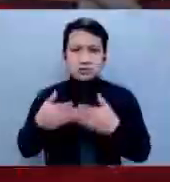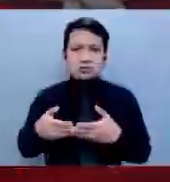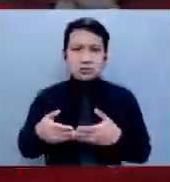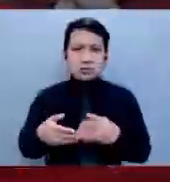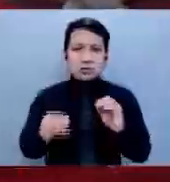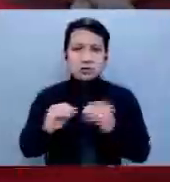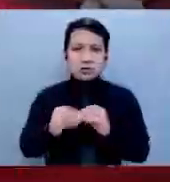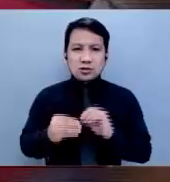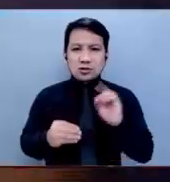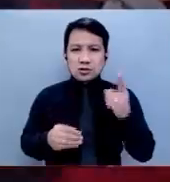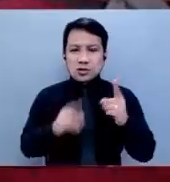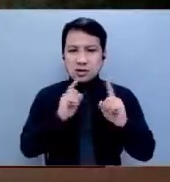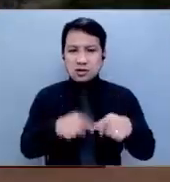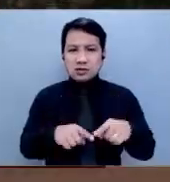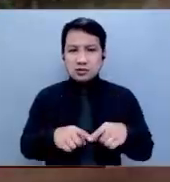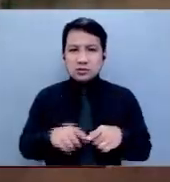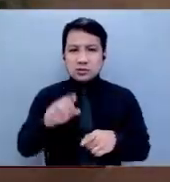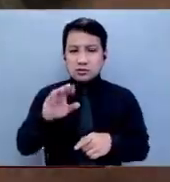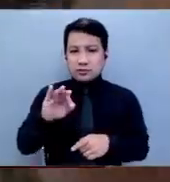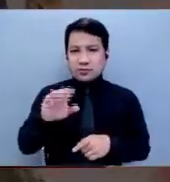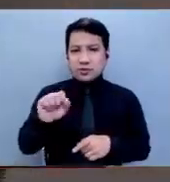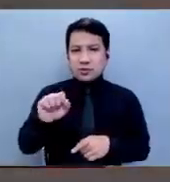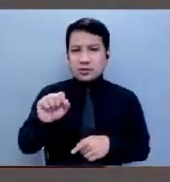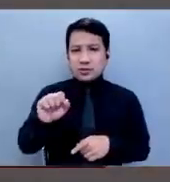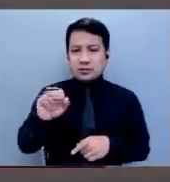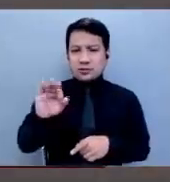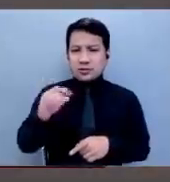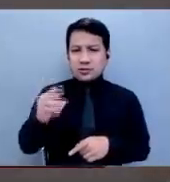sa report ang Finland, habang